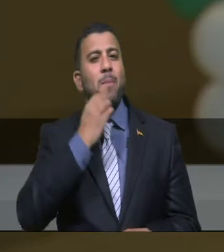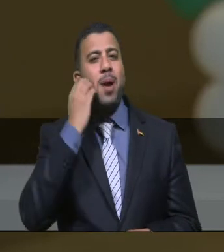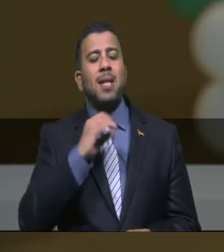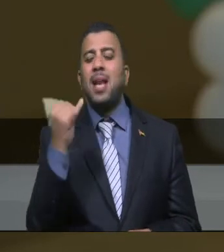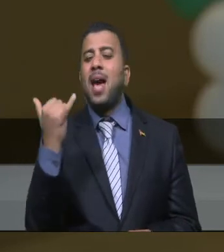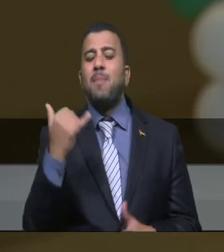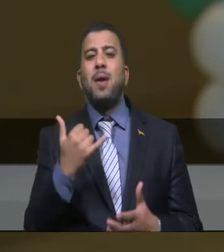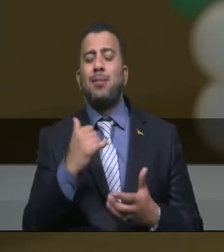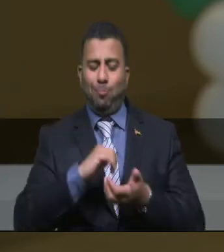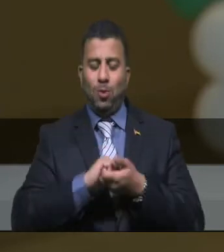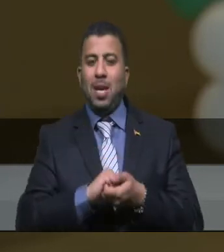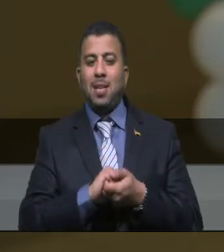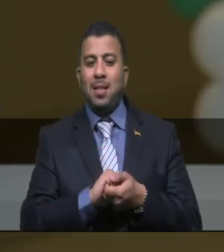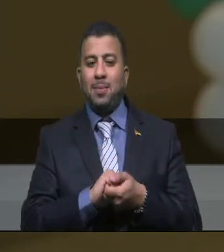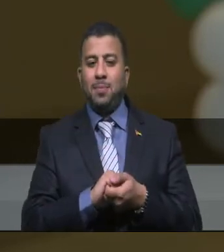العربية المتحدة،